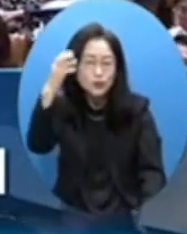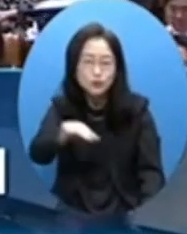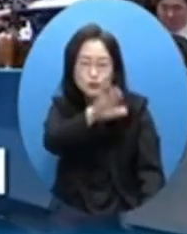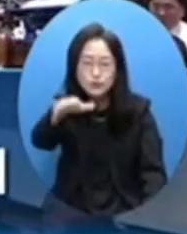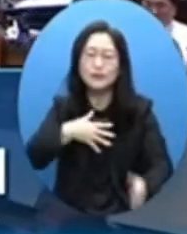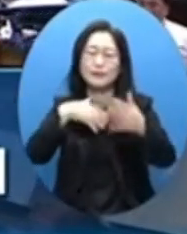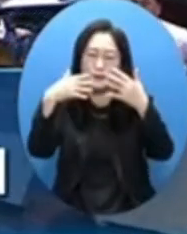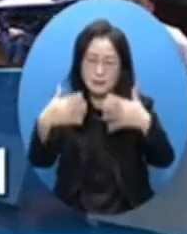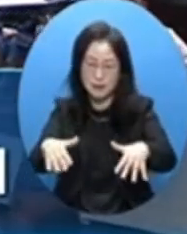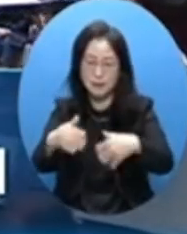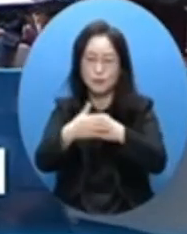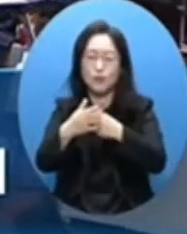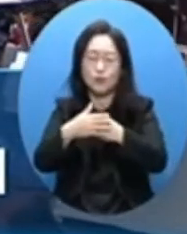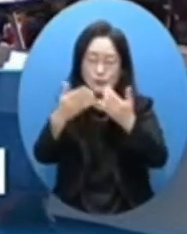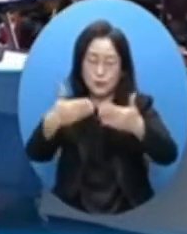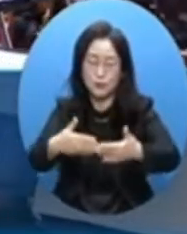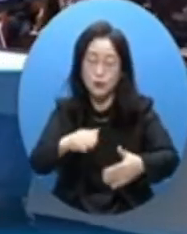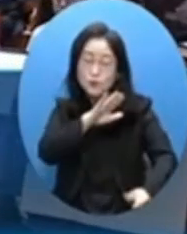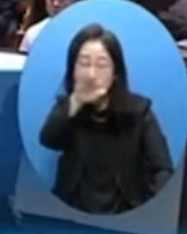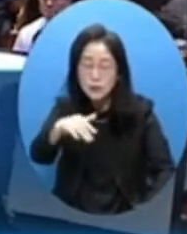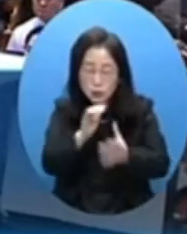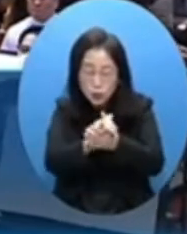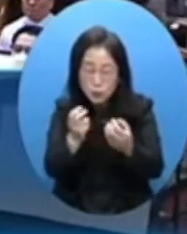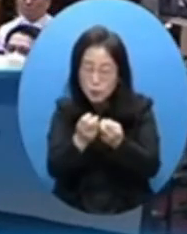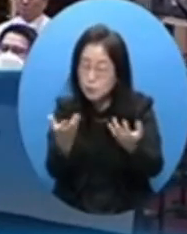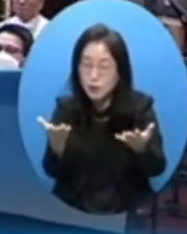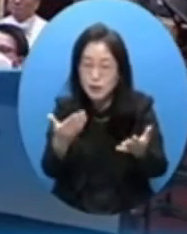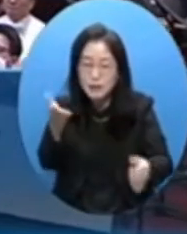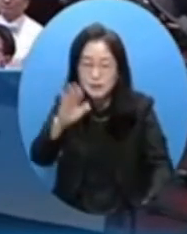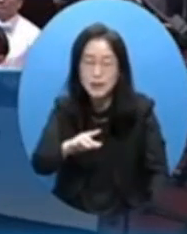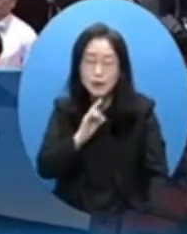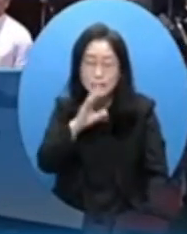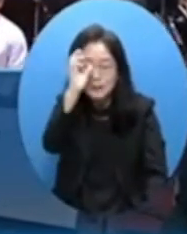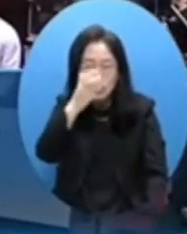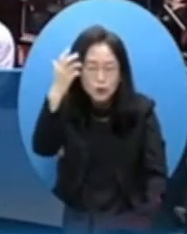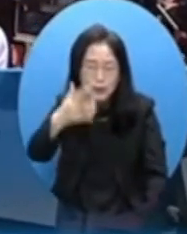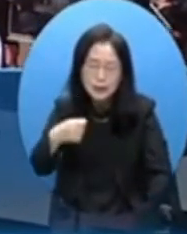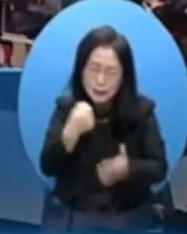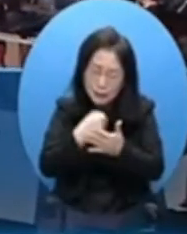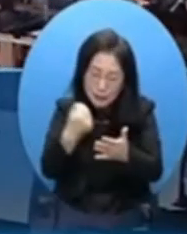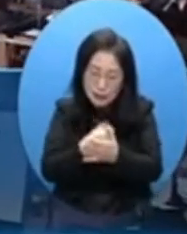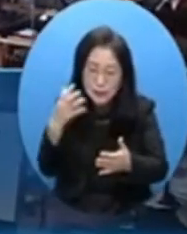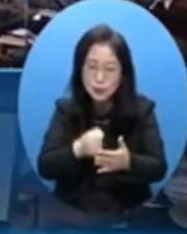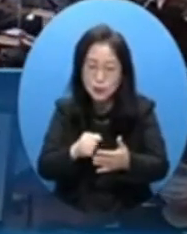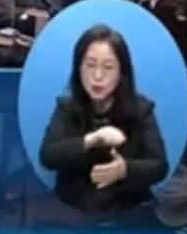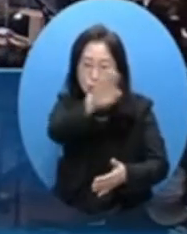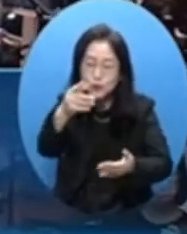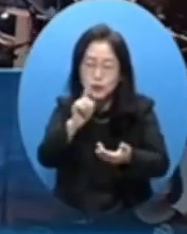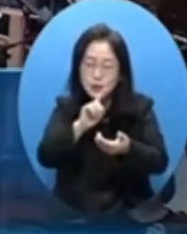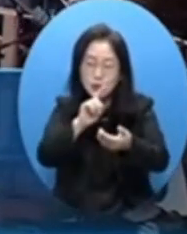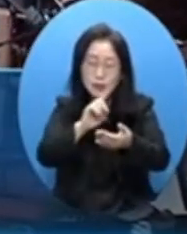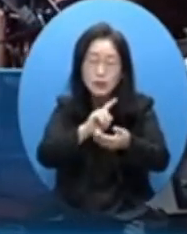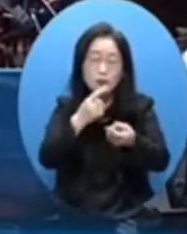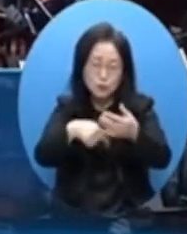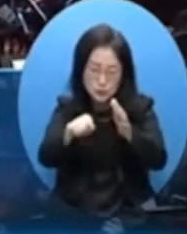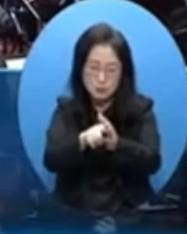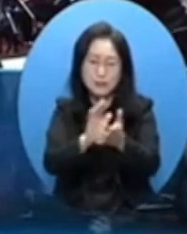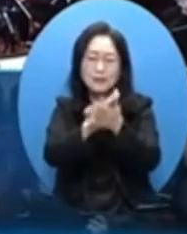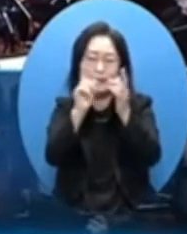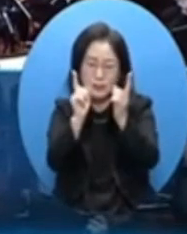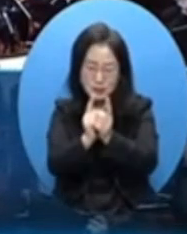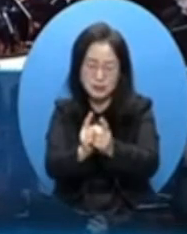약함을 도우시나니 우리는 마땅히 기도할 바를 알지 못하나 오직 성령이 말할 수 없는 탄식으로 우리를 위하여 친히 간구하시느니라